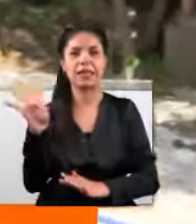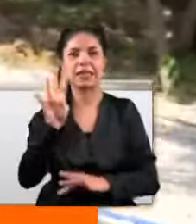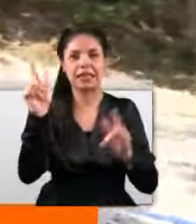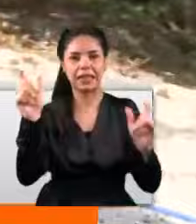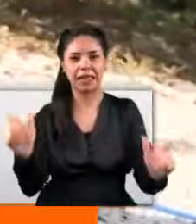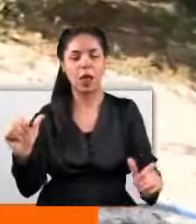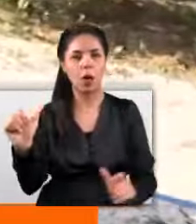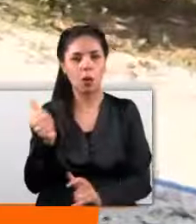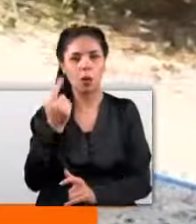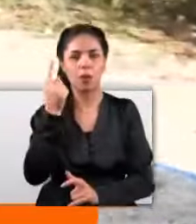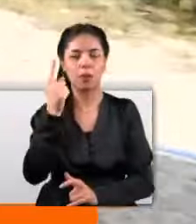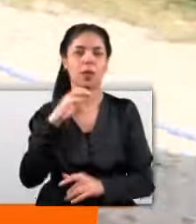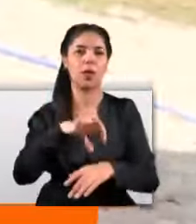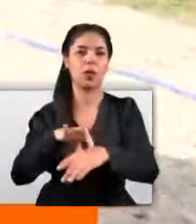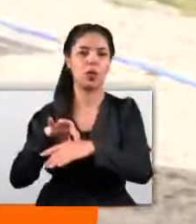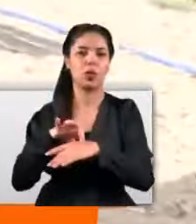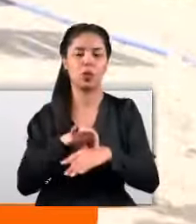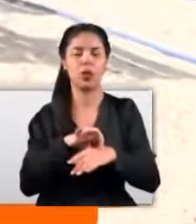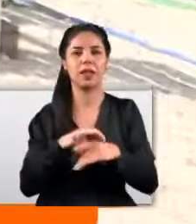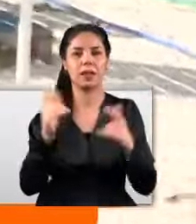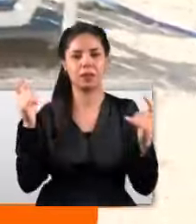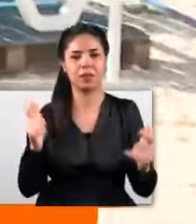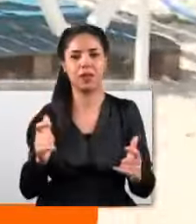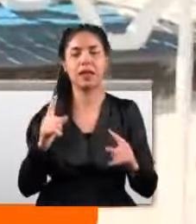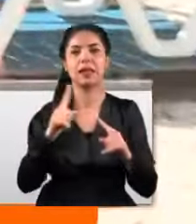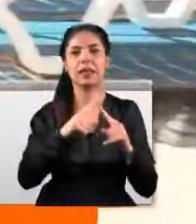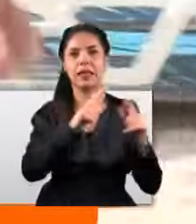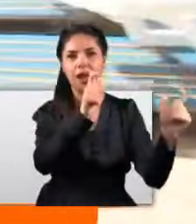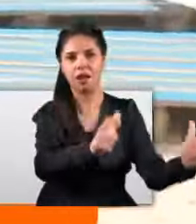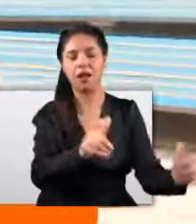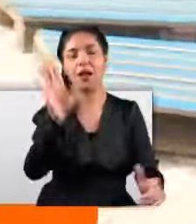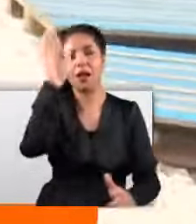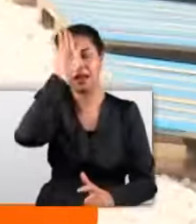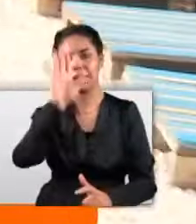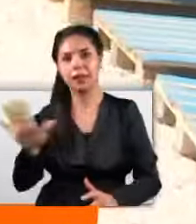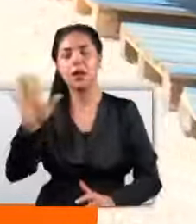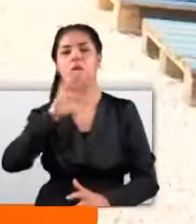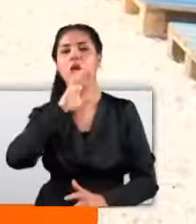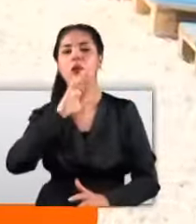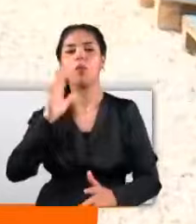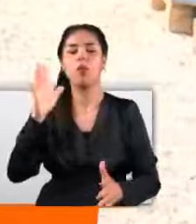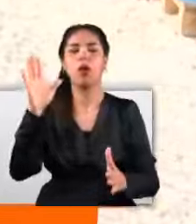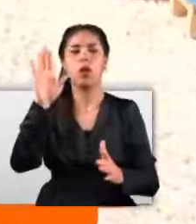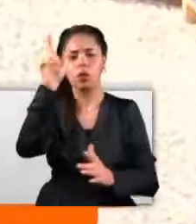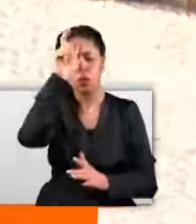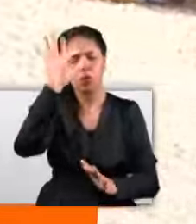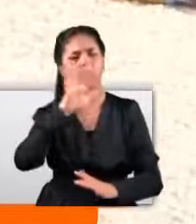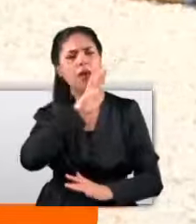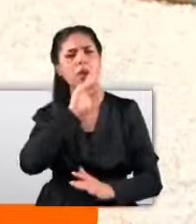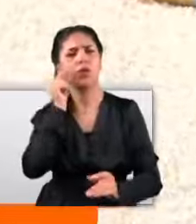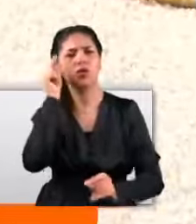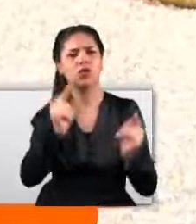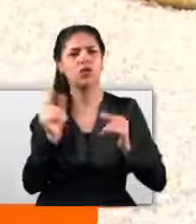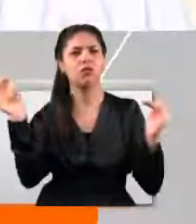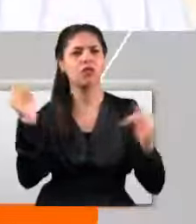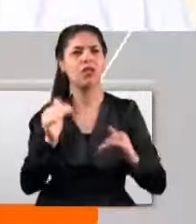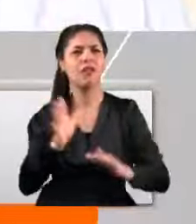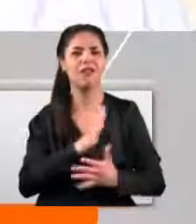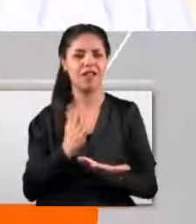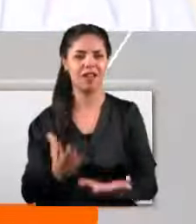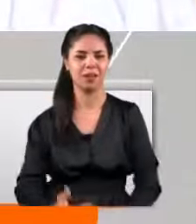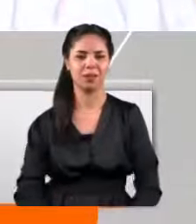de önemli bir turizm destinasyonu. Hem Trakya'dan hem İstanbul'dan hem de yurt dışından yerli ve yabancı turistler Kırklareli'ni tercih ediyorlar.